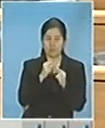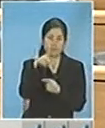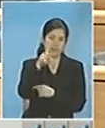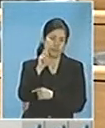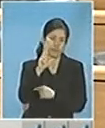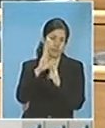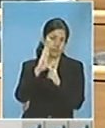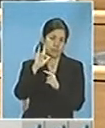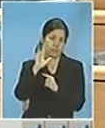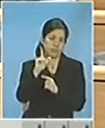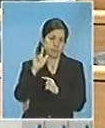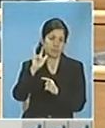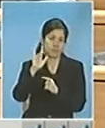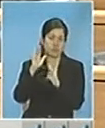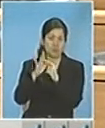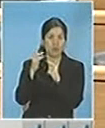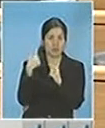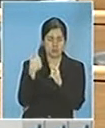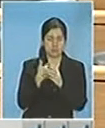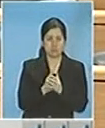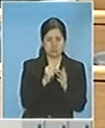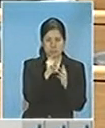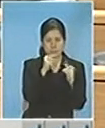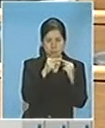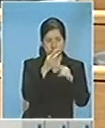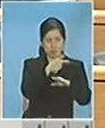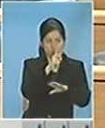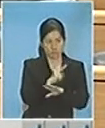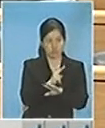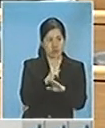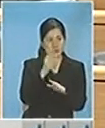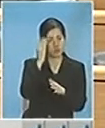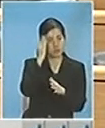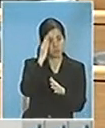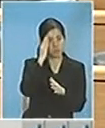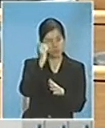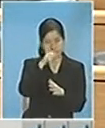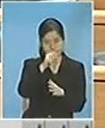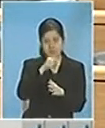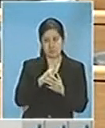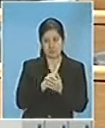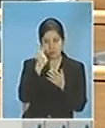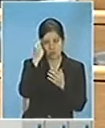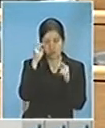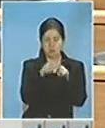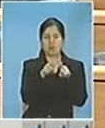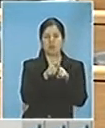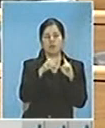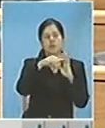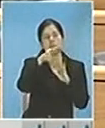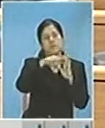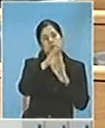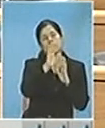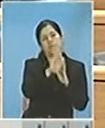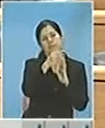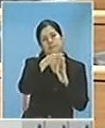ประธานคะท่านประธานก็คงจะพอทราบบ้างว่าเป็นอย่างไรบ้างซึ่งไม่แตกต่างกันนะกับภาษาภาคเหนือน